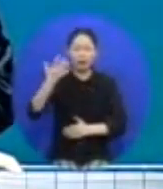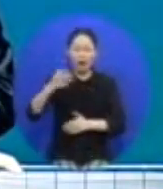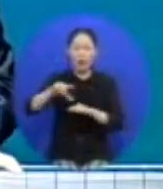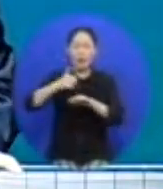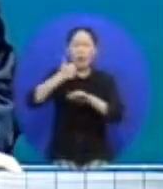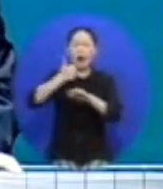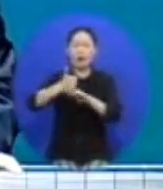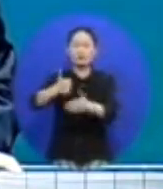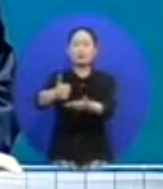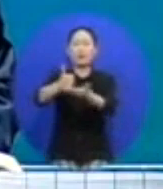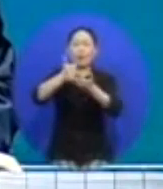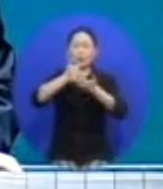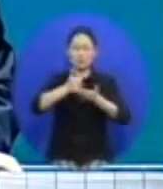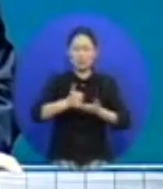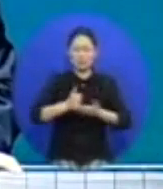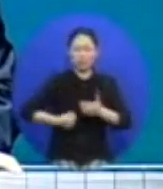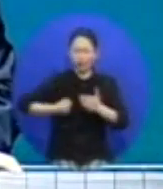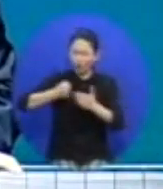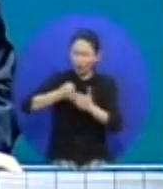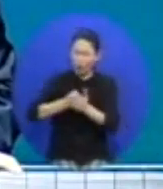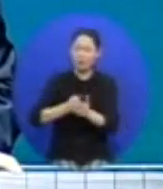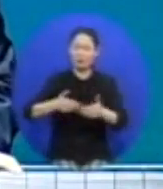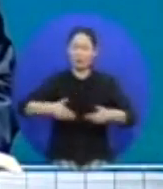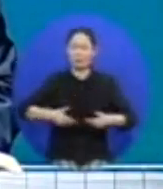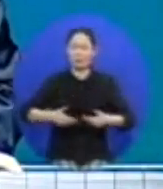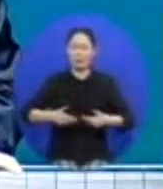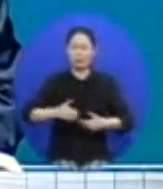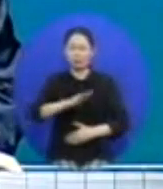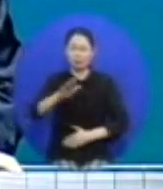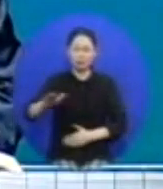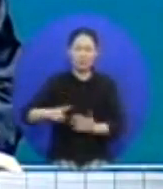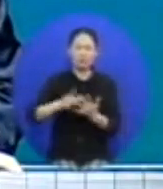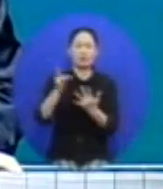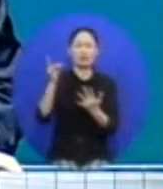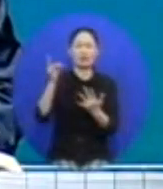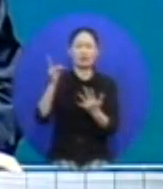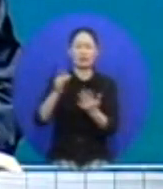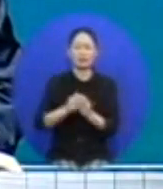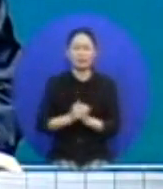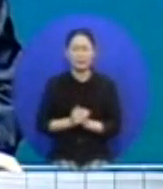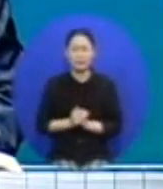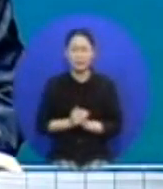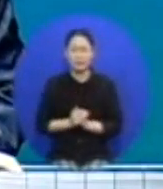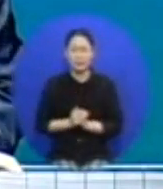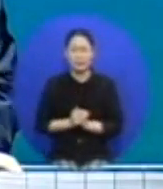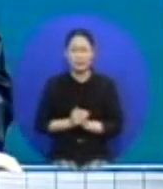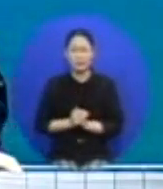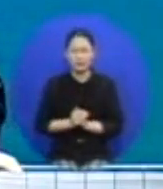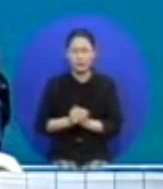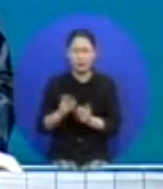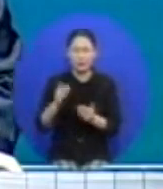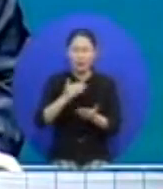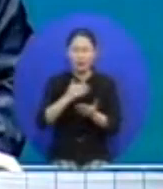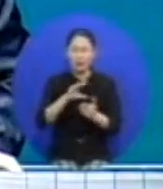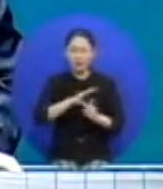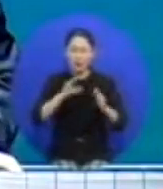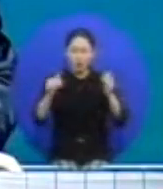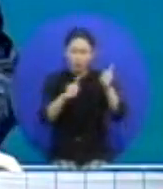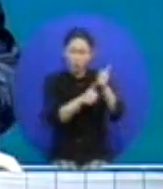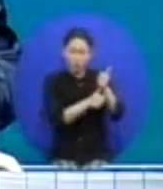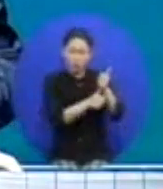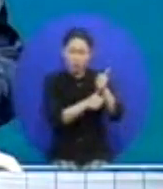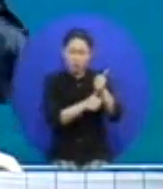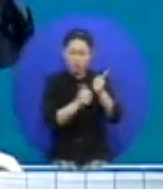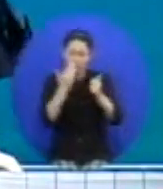모시는 결단 이 필요해요 우리 선택인 것이죠 여호수아가 이스라엘